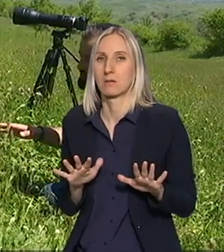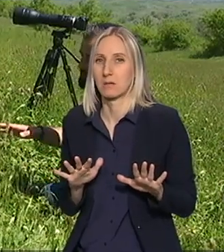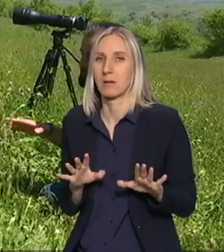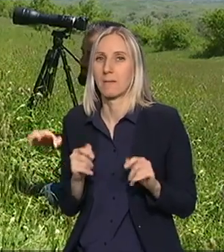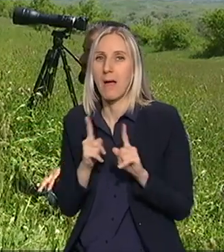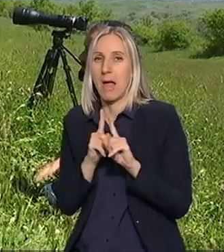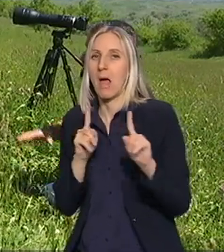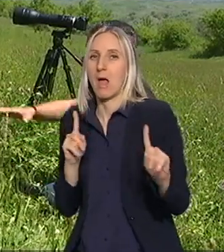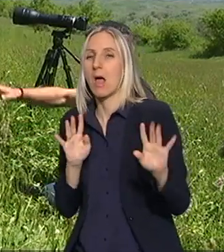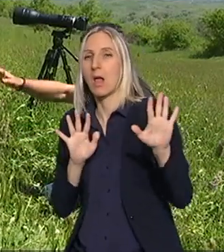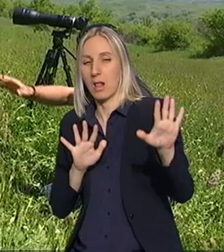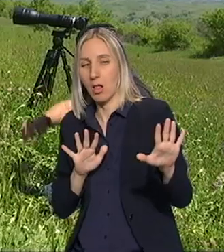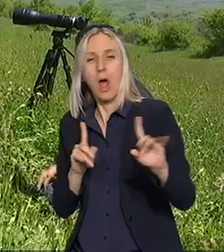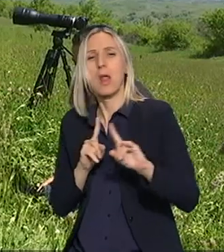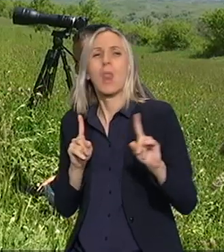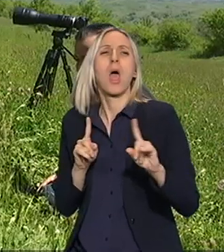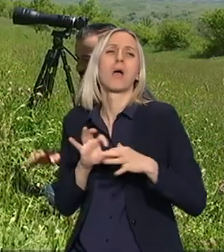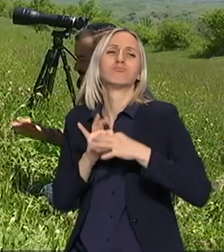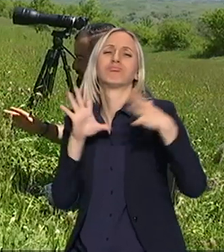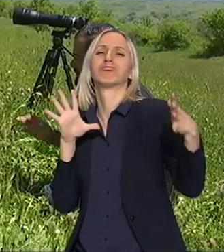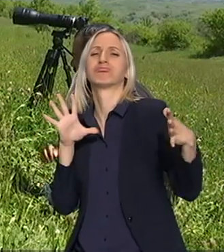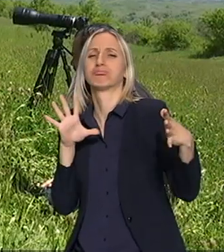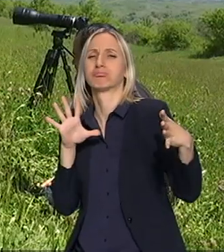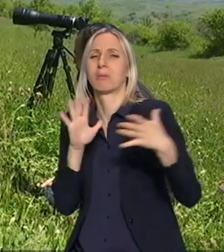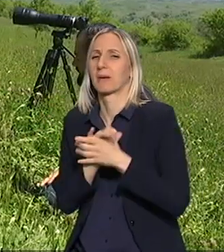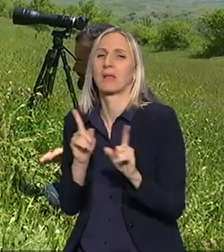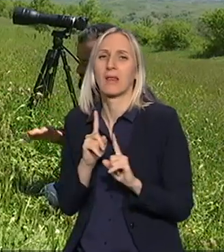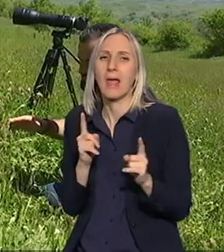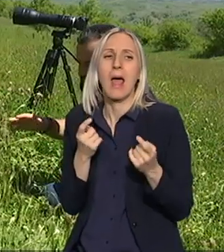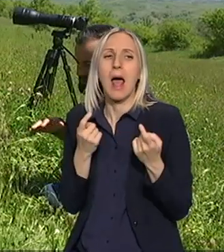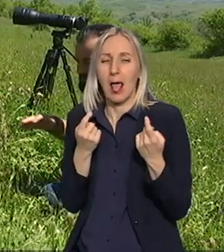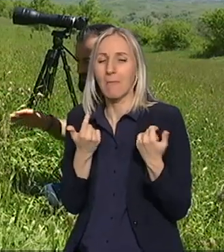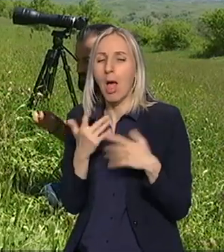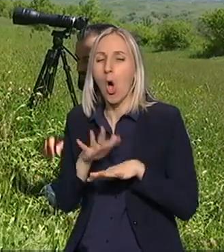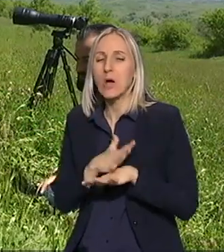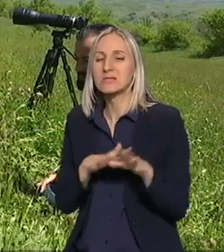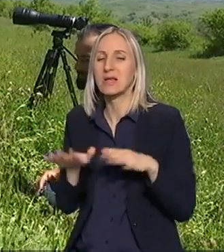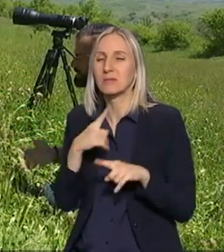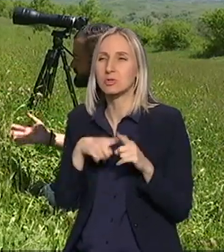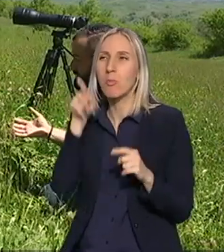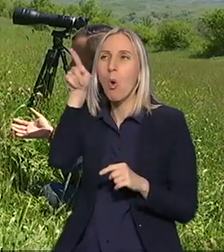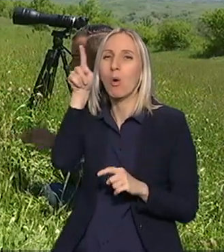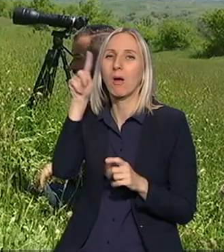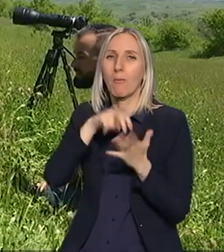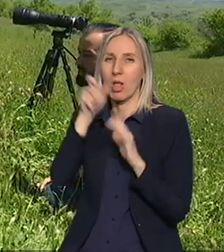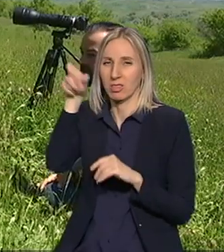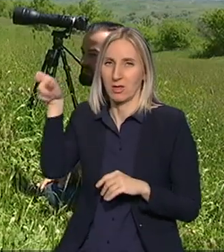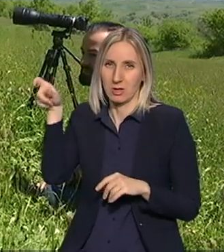se udaljimo, ne bukvalno ono da, da prestanemo da komuniciramo, ali nekako se to oseti u vazduhu. Znači, ipak smo svi